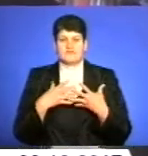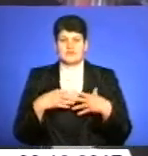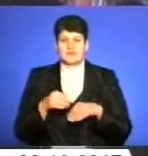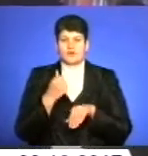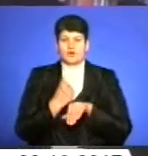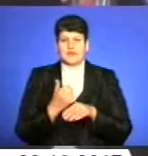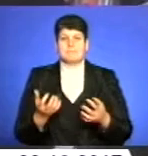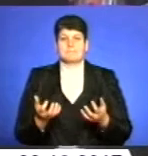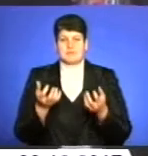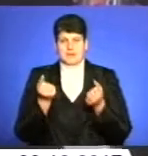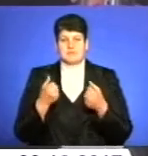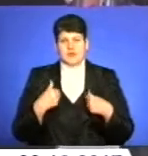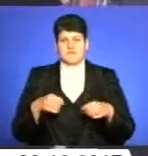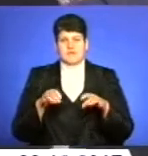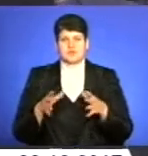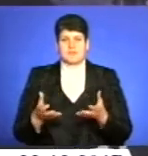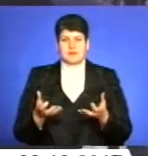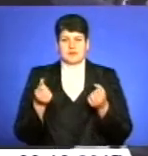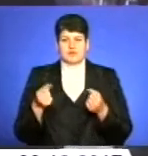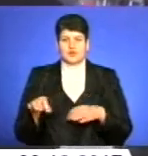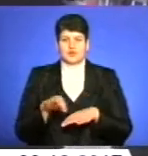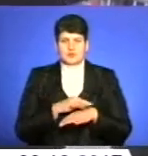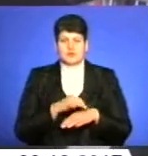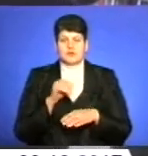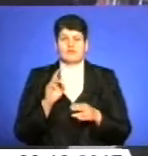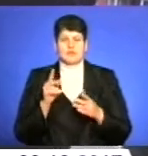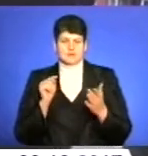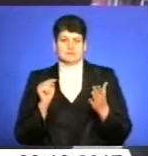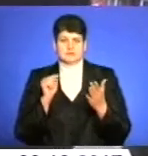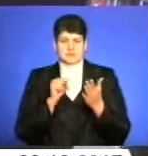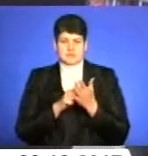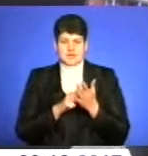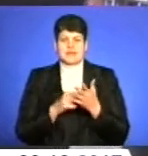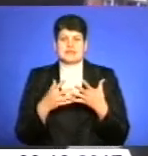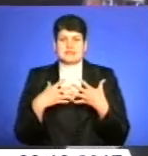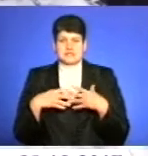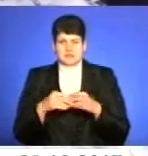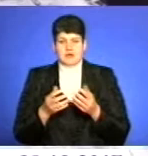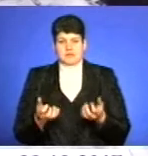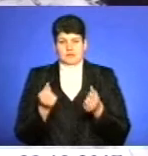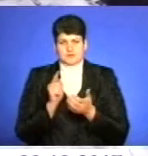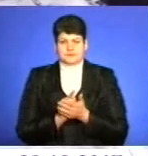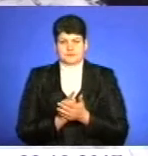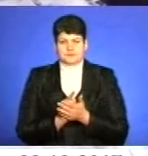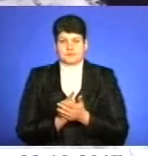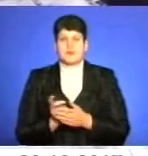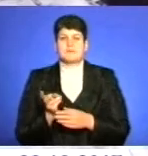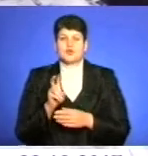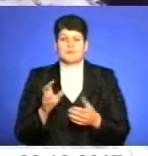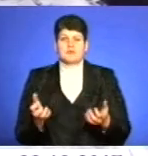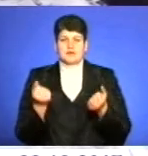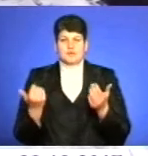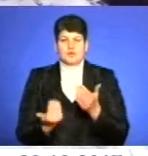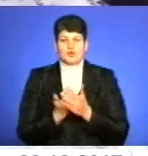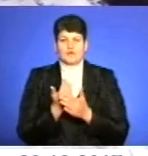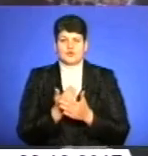головна дуже підтримка. Я вирішив підтримати дружину, тому що вона як ставить цілі, сім'я для того, щоб підтримувати. Прийшов підтримати нових патрульних